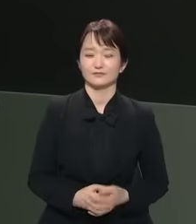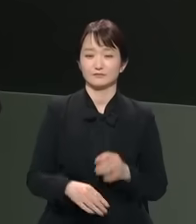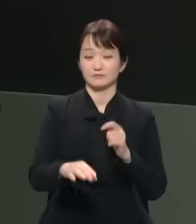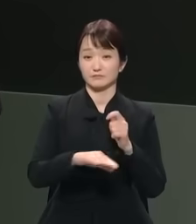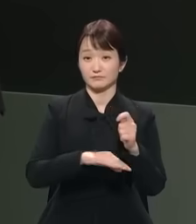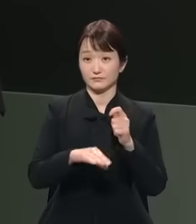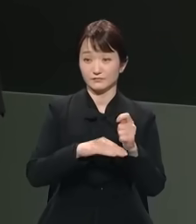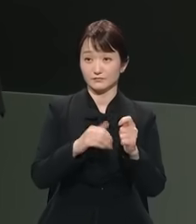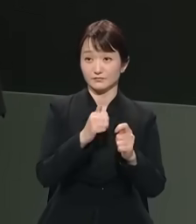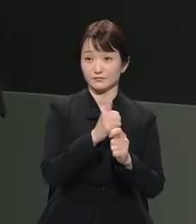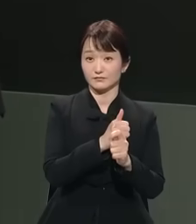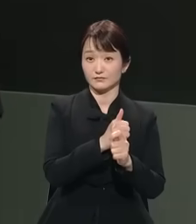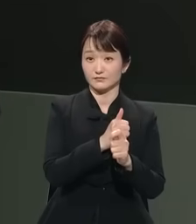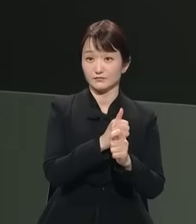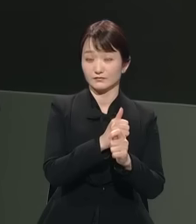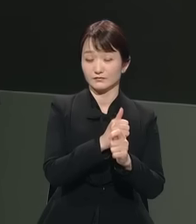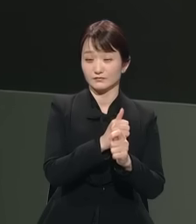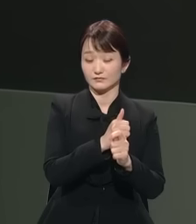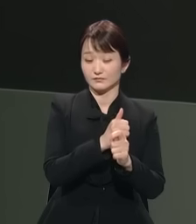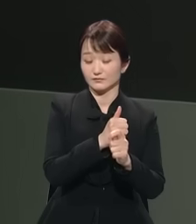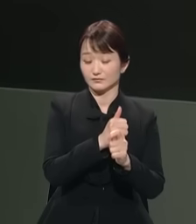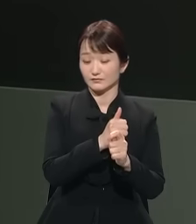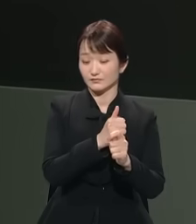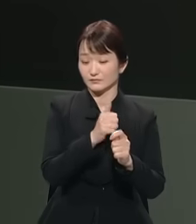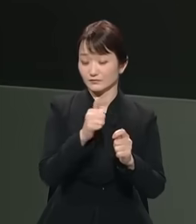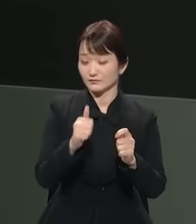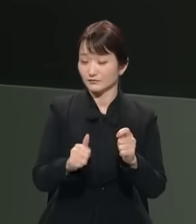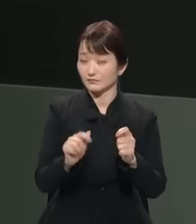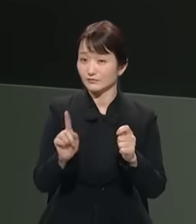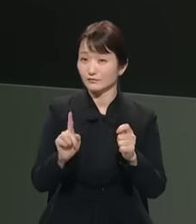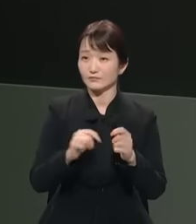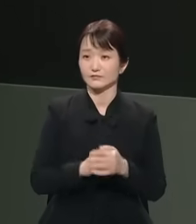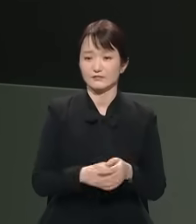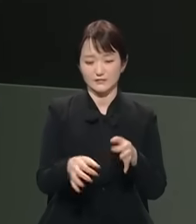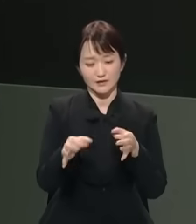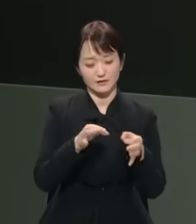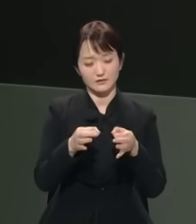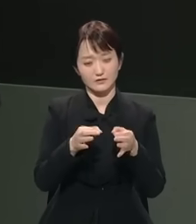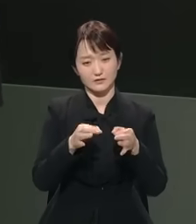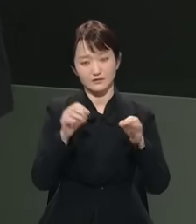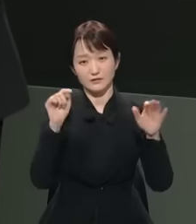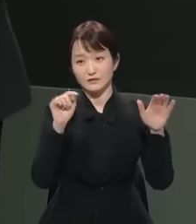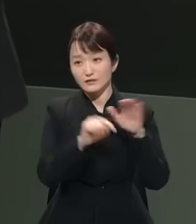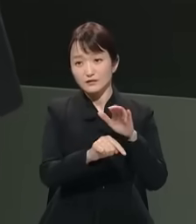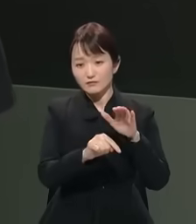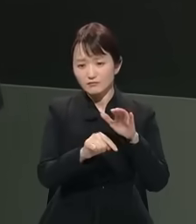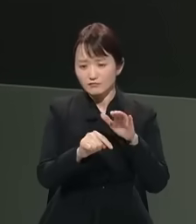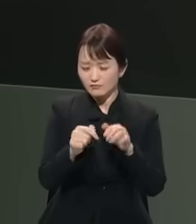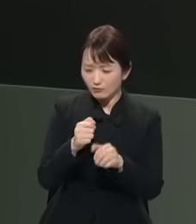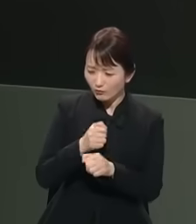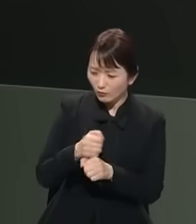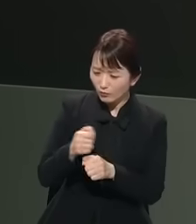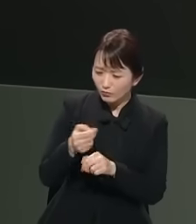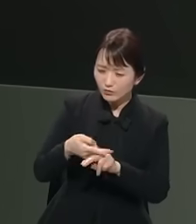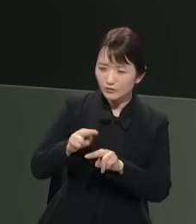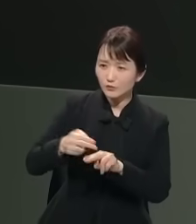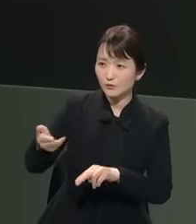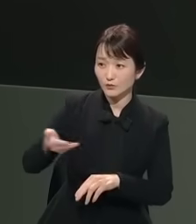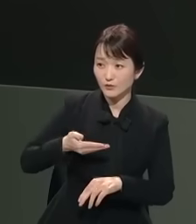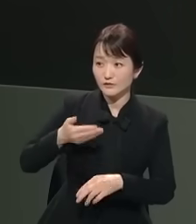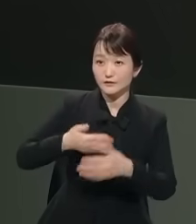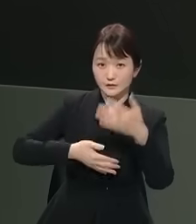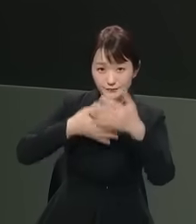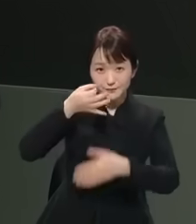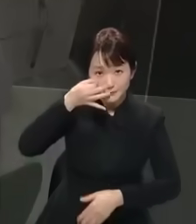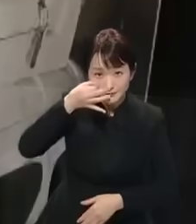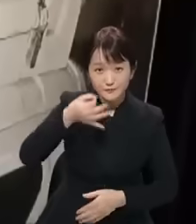택시에서 내린 것은입니다. 자, 가게에 출근한 사반 가족께서 황당한 선물을 받으셨다는 거죠. 영상